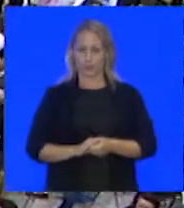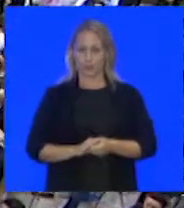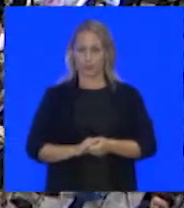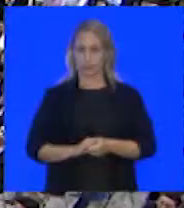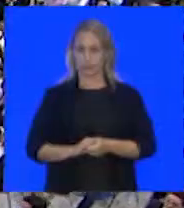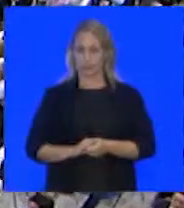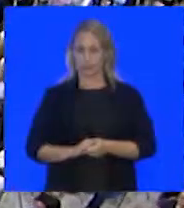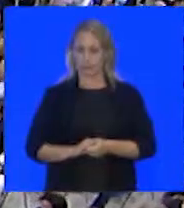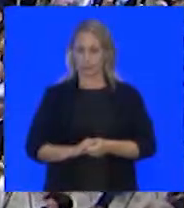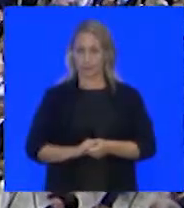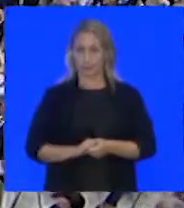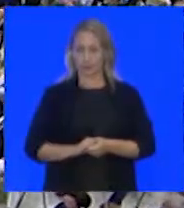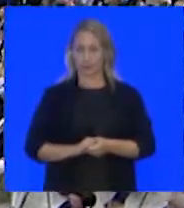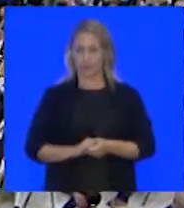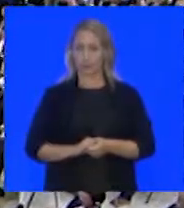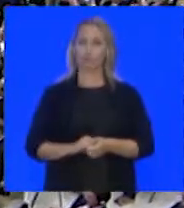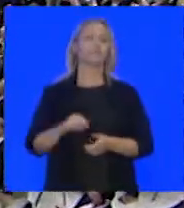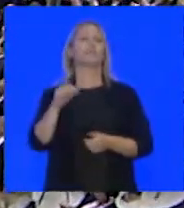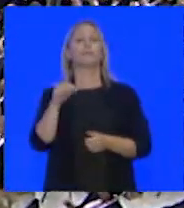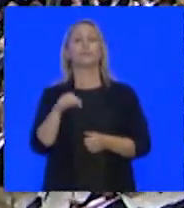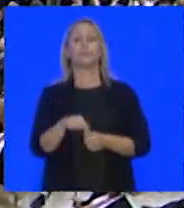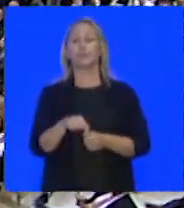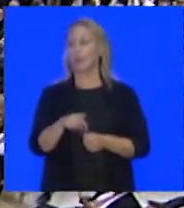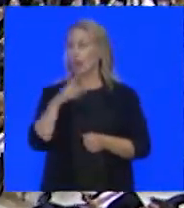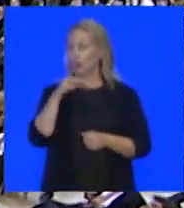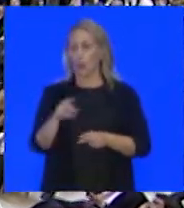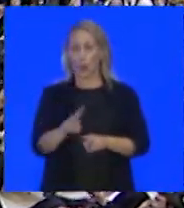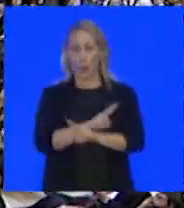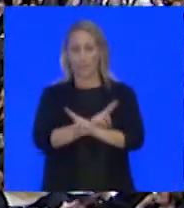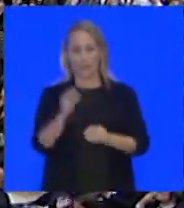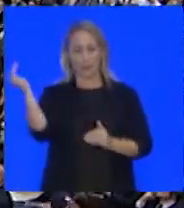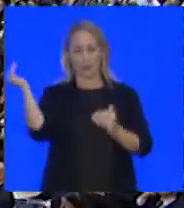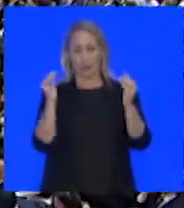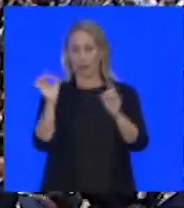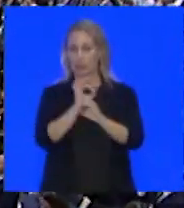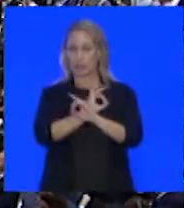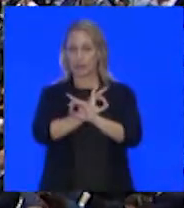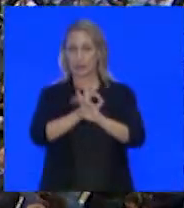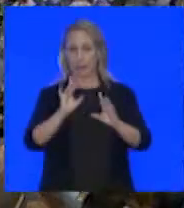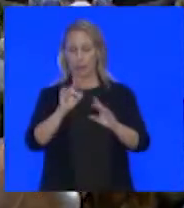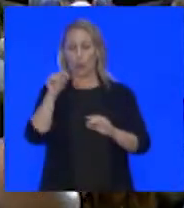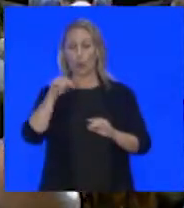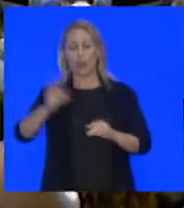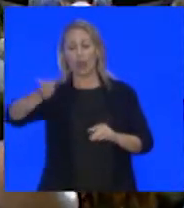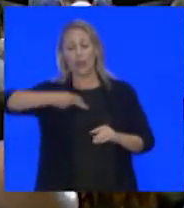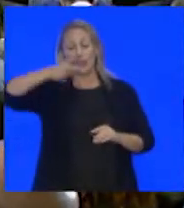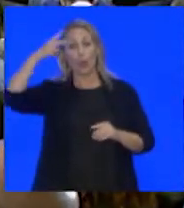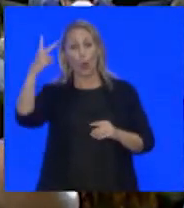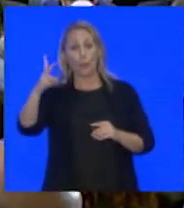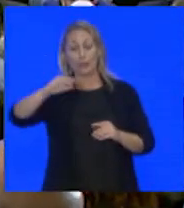Για τα προϊόντα, αυτό θα δηλώνει πλέον χωρίς αμφιβολίες την ποιότητά τους, αλλά και την προέλευσή